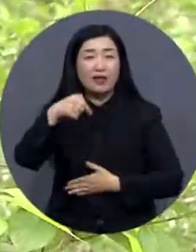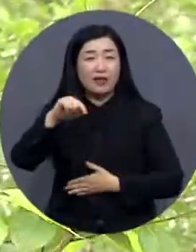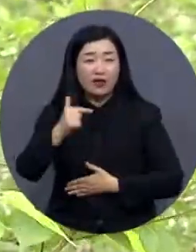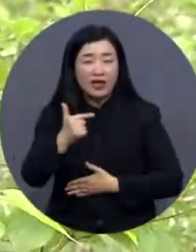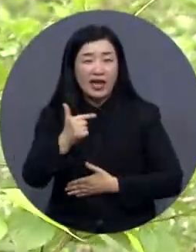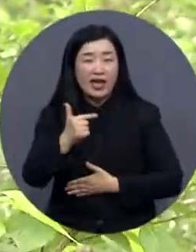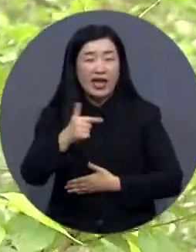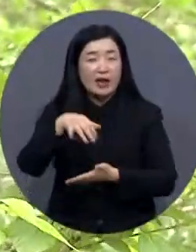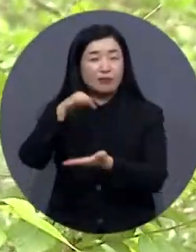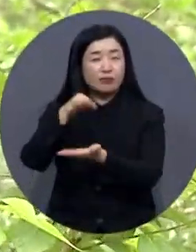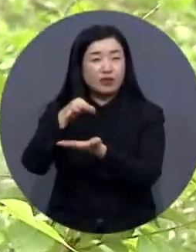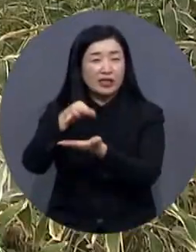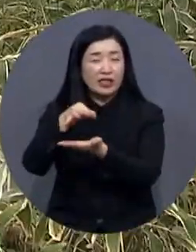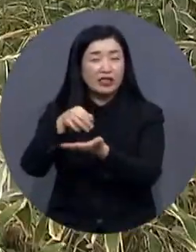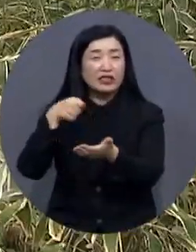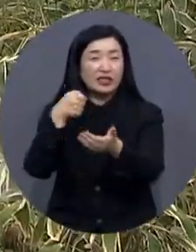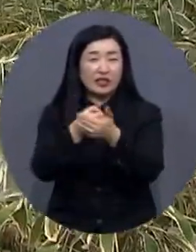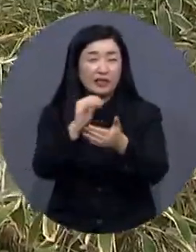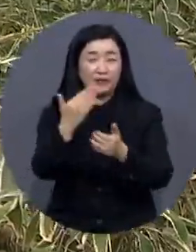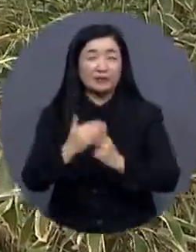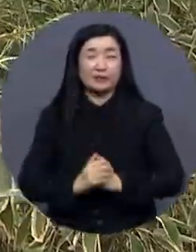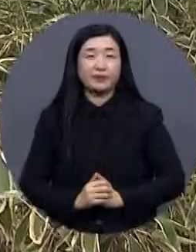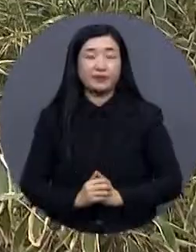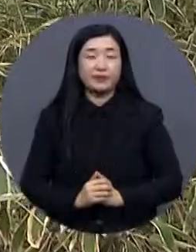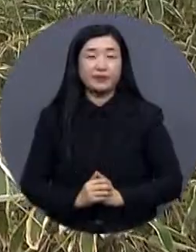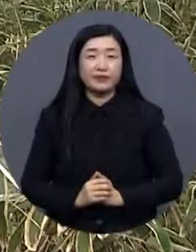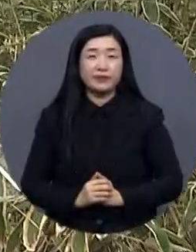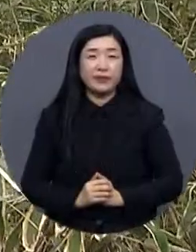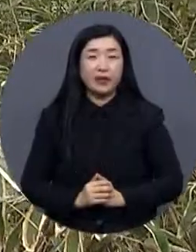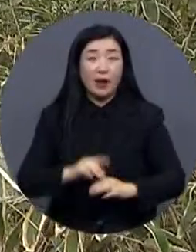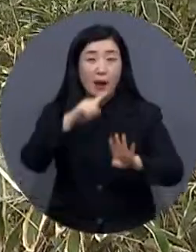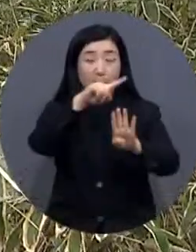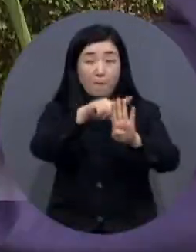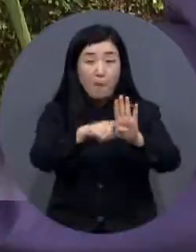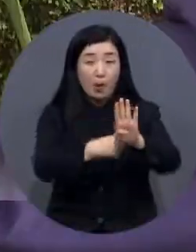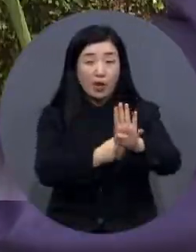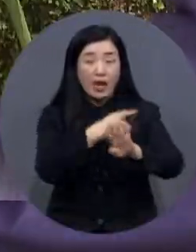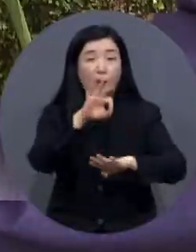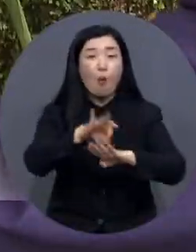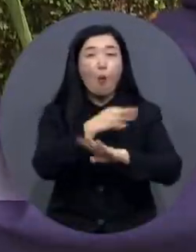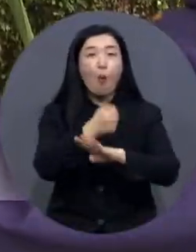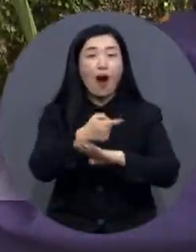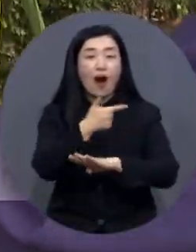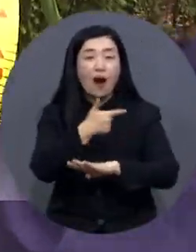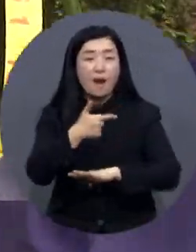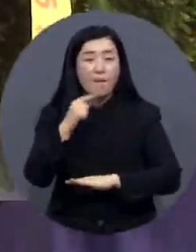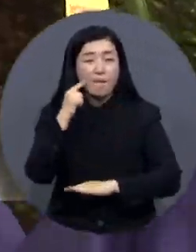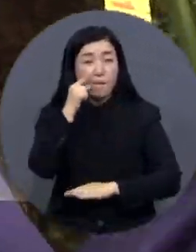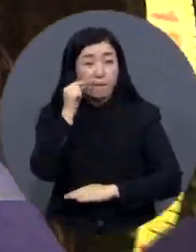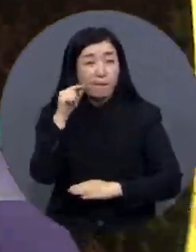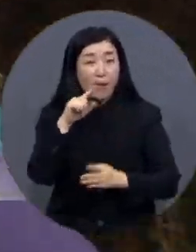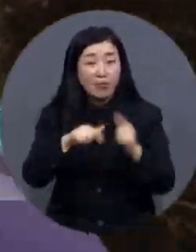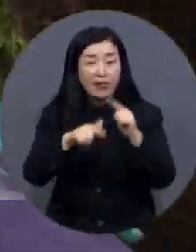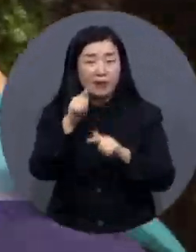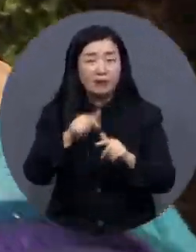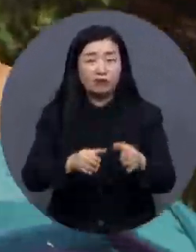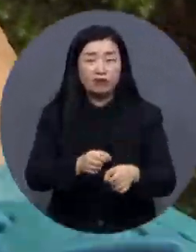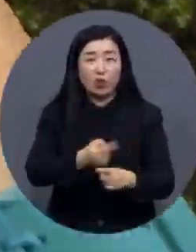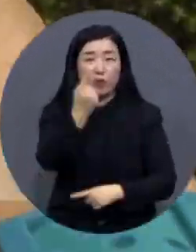국가 산림문화자산을 지정 고시했습니다. 봉계동 왕벚나무는 높이